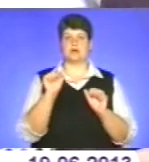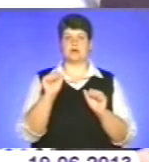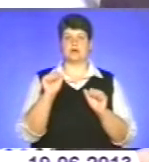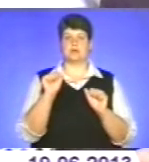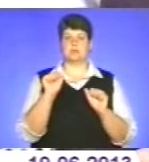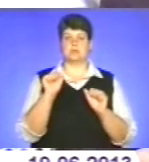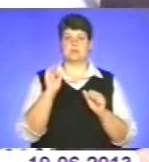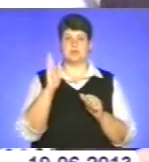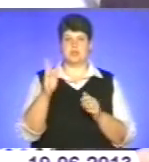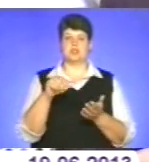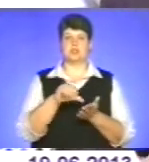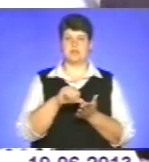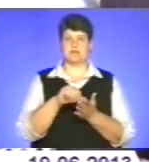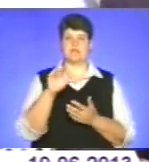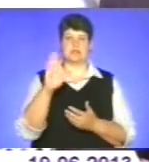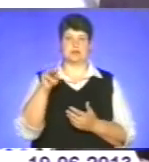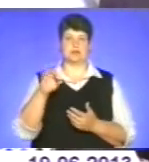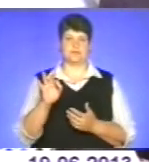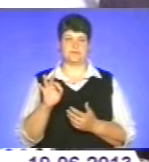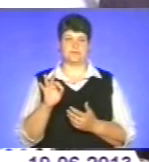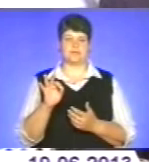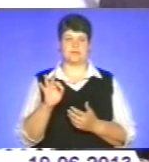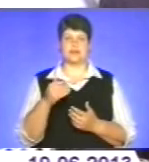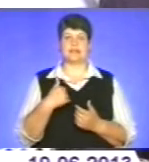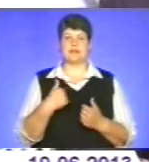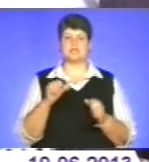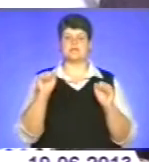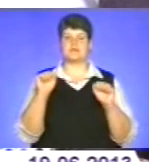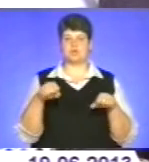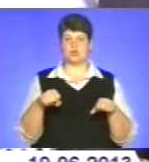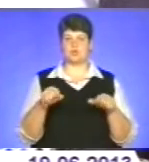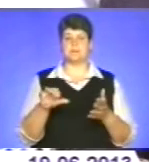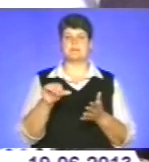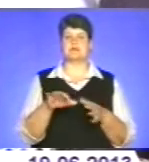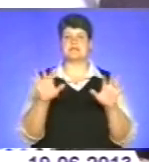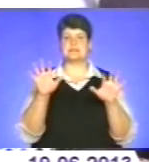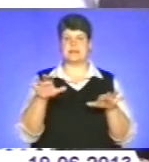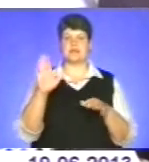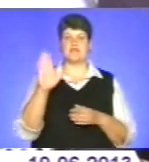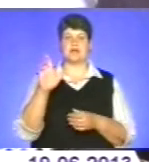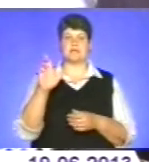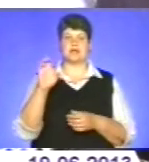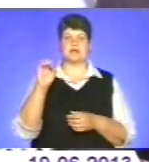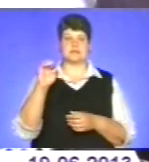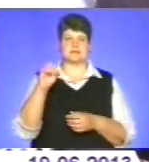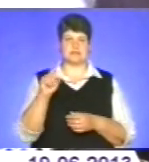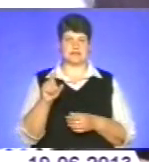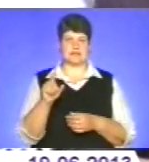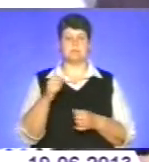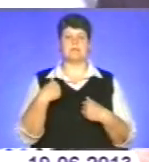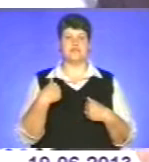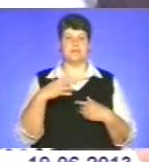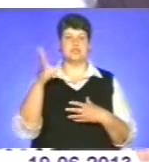членами ВТО. Наші можливості председательствування в ОБСЄ ми